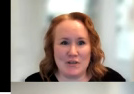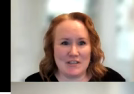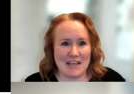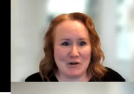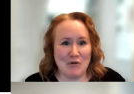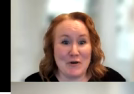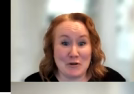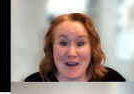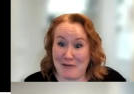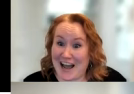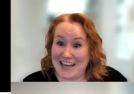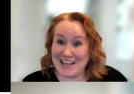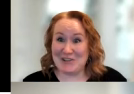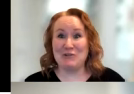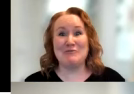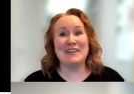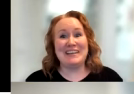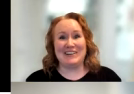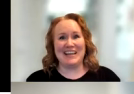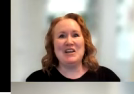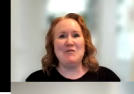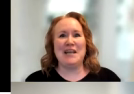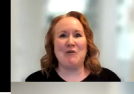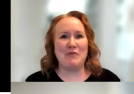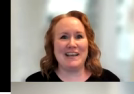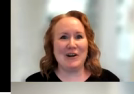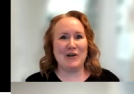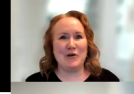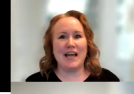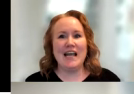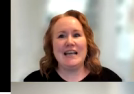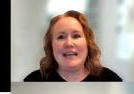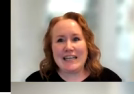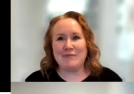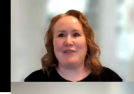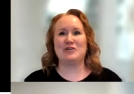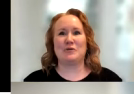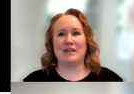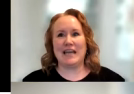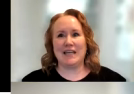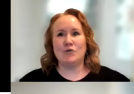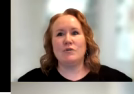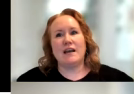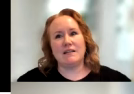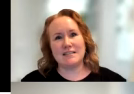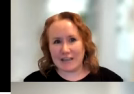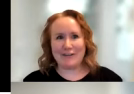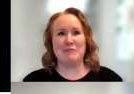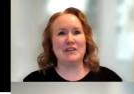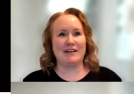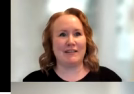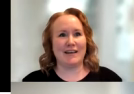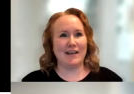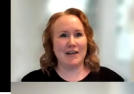litt på oss. Det kan komme godt med, for det tungt materiale, men jeg håper dere klarer å gjøre det litt mer forståelig enn en god del av det